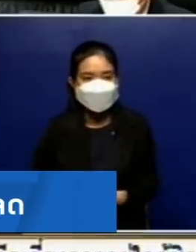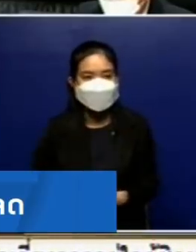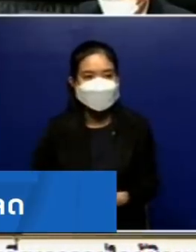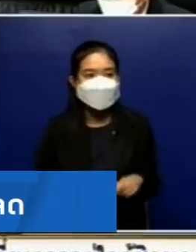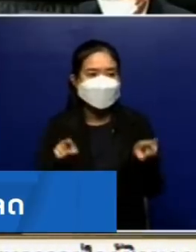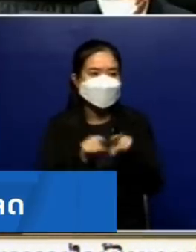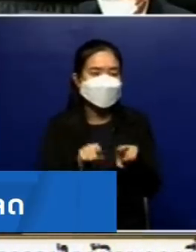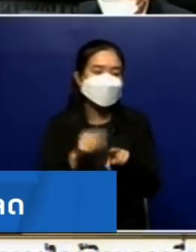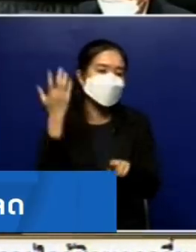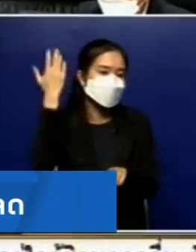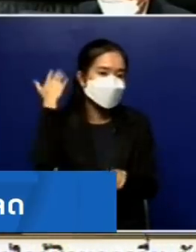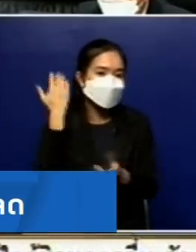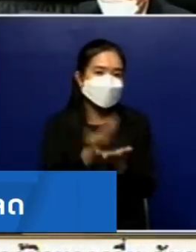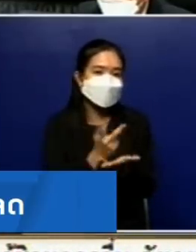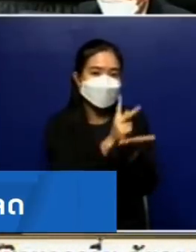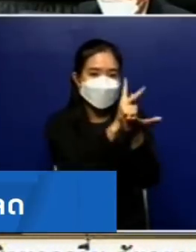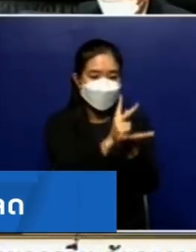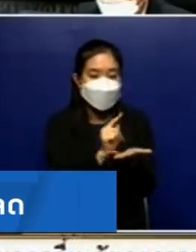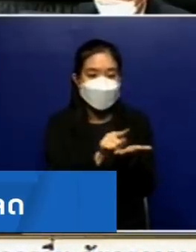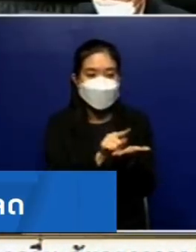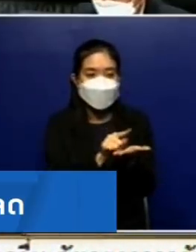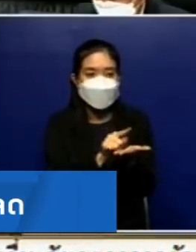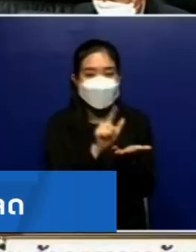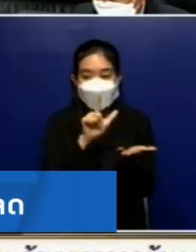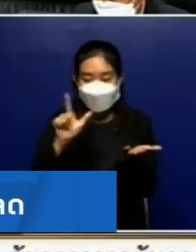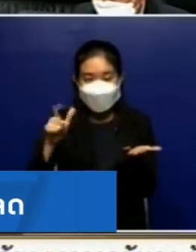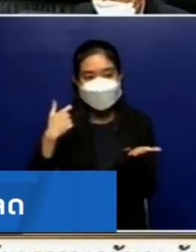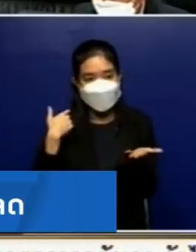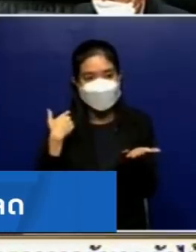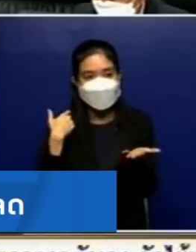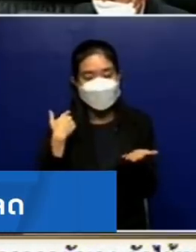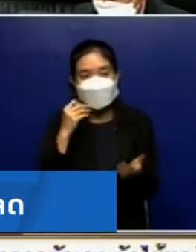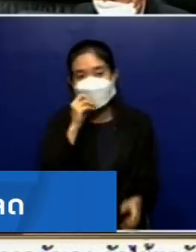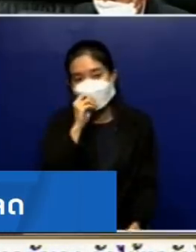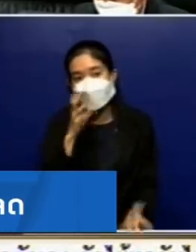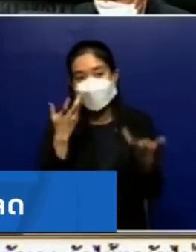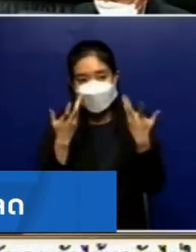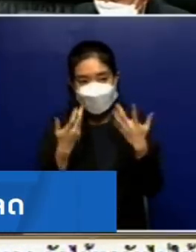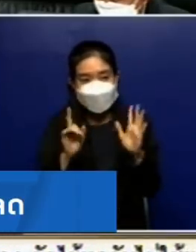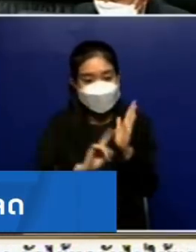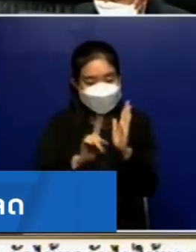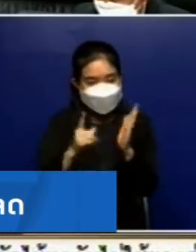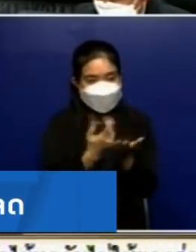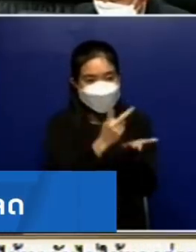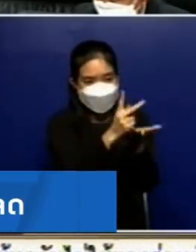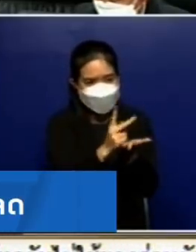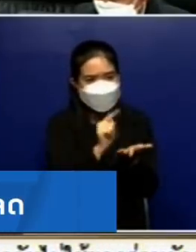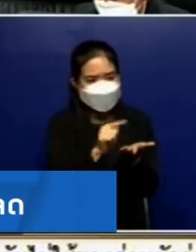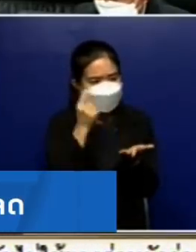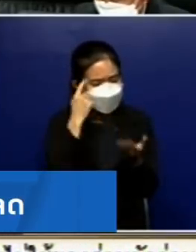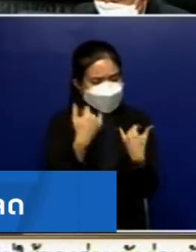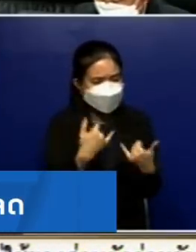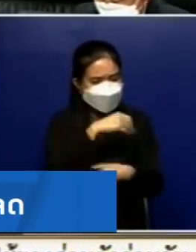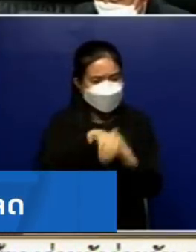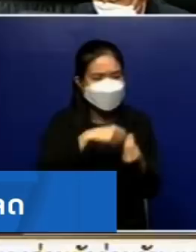ตอนนั้นผลลัพธ์ที่ออกมาในไตรมาสแรกผมเรียนท่านประธานว่าในไตรมาสแรกนั้นเศรษฐกิจกลับ